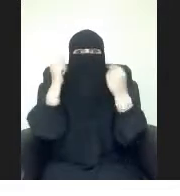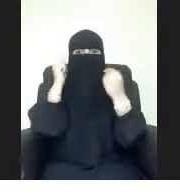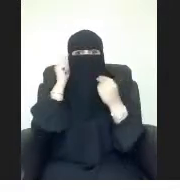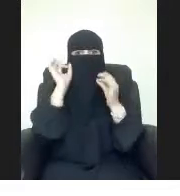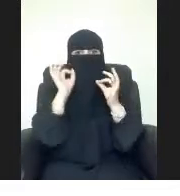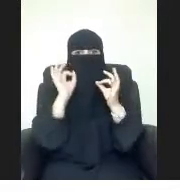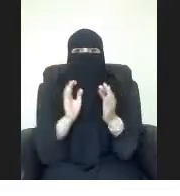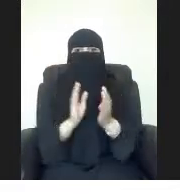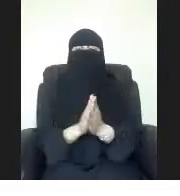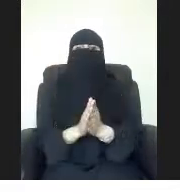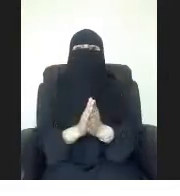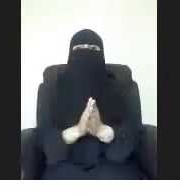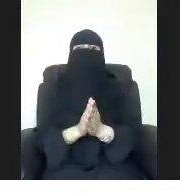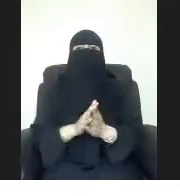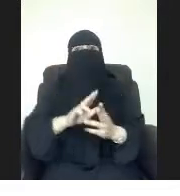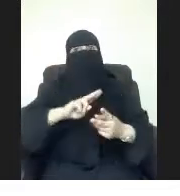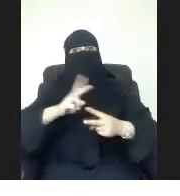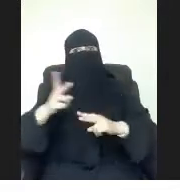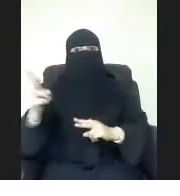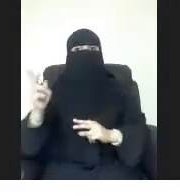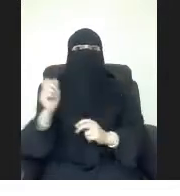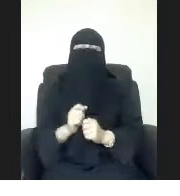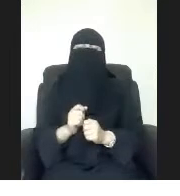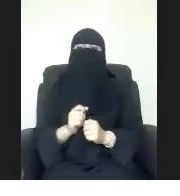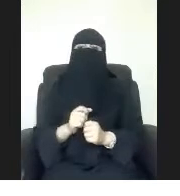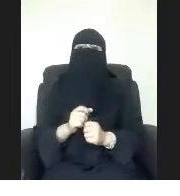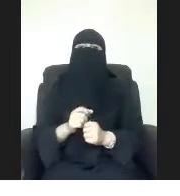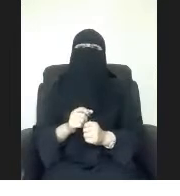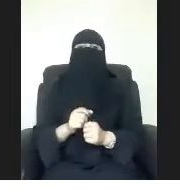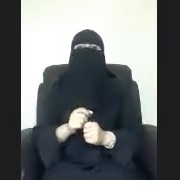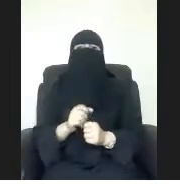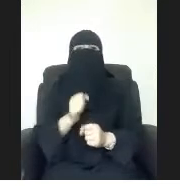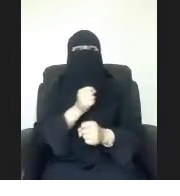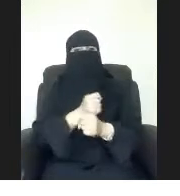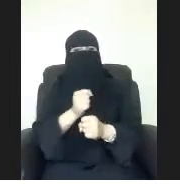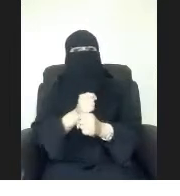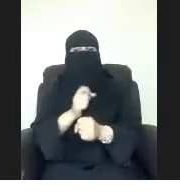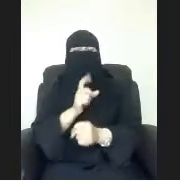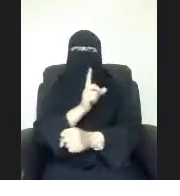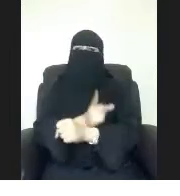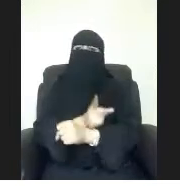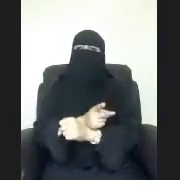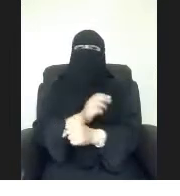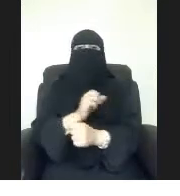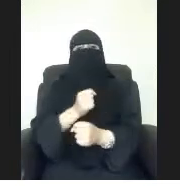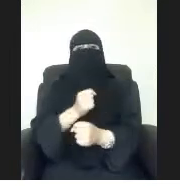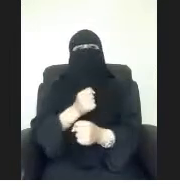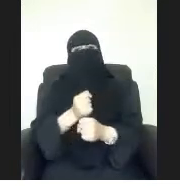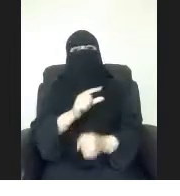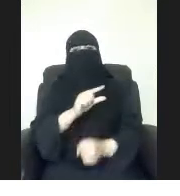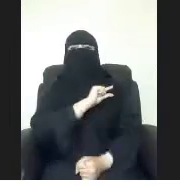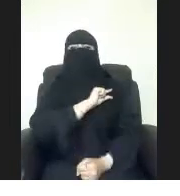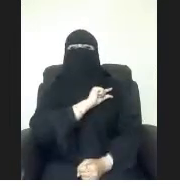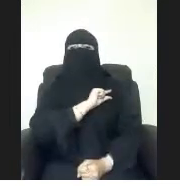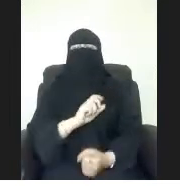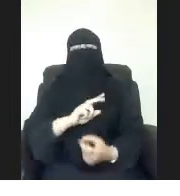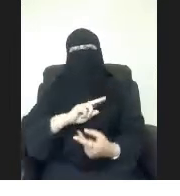يعني اختلاف الأدوار بين المعلم والطالب وبين أيضا التقنية. ولذلك